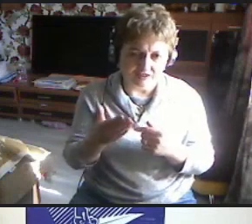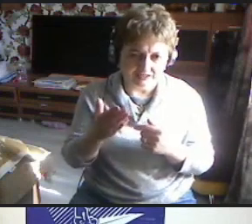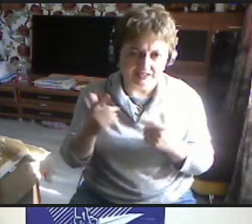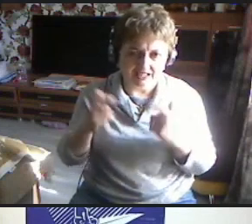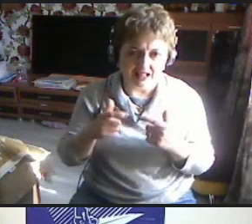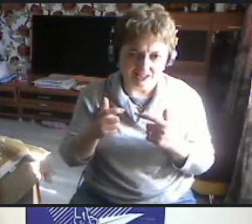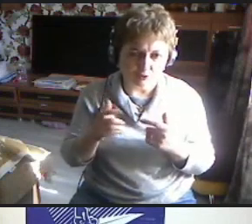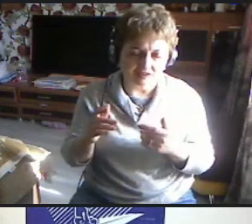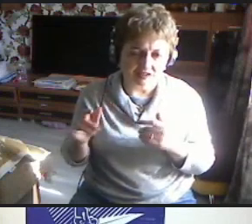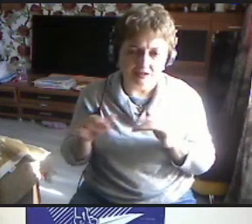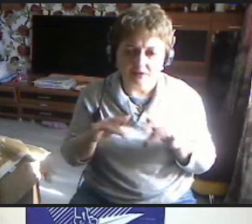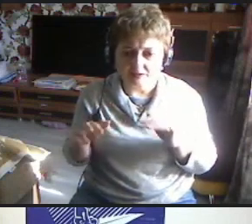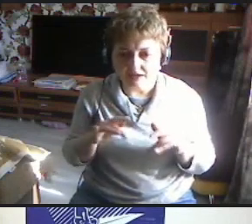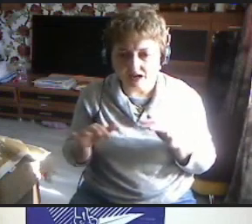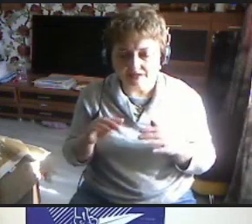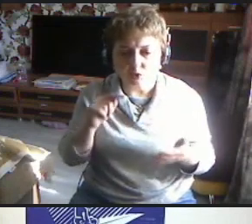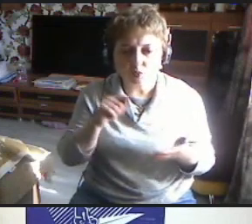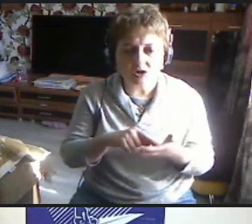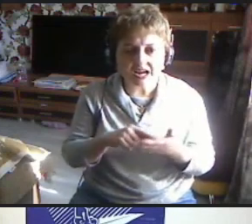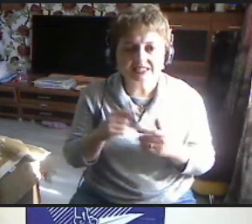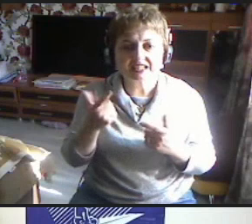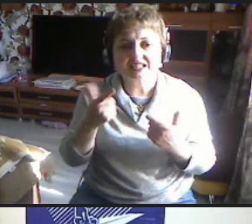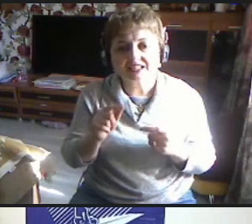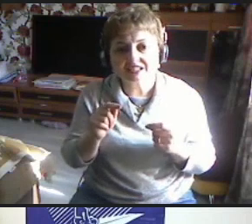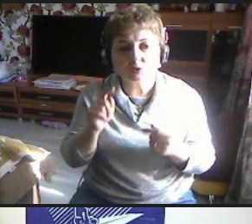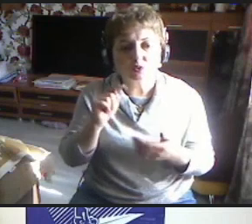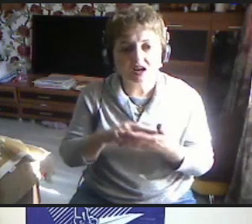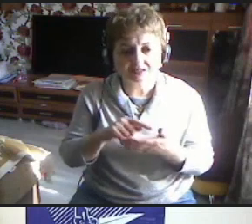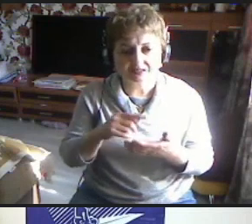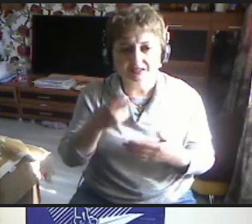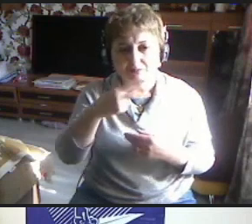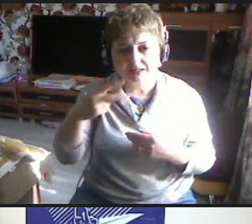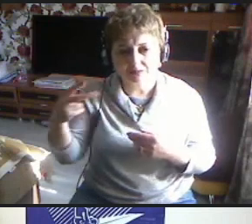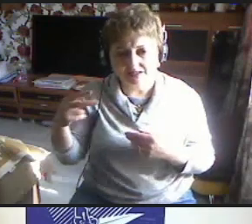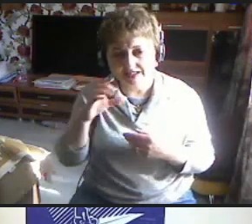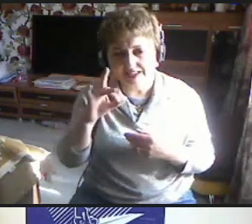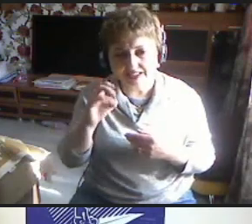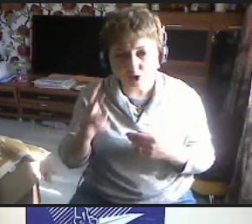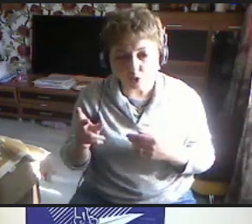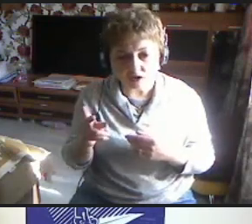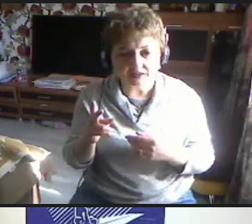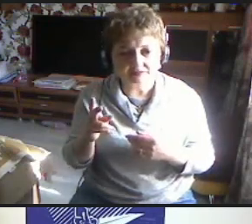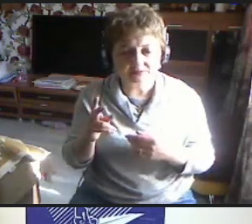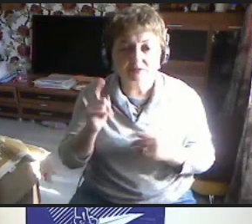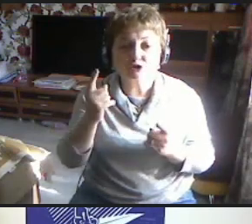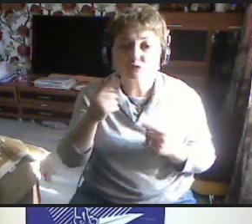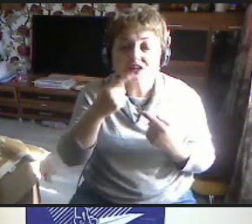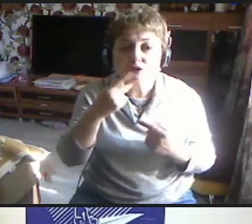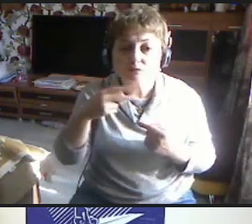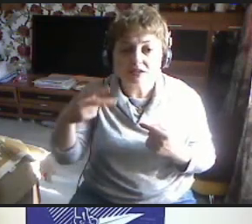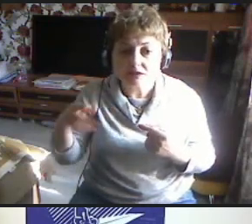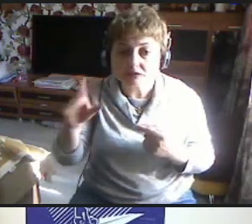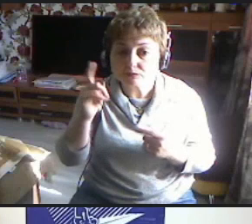мероприятия указаны, где указаны примерные сроки. Почему я говорю примерные, вы все прекрасно